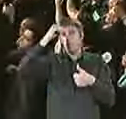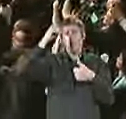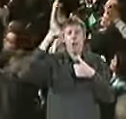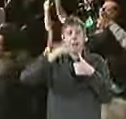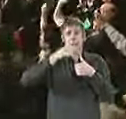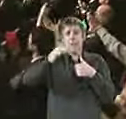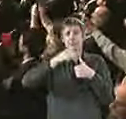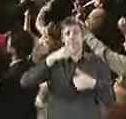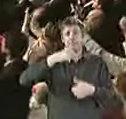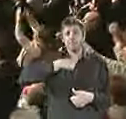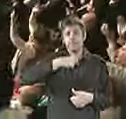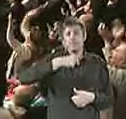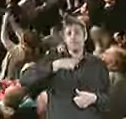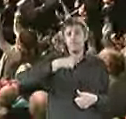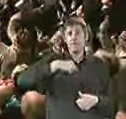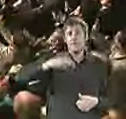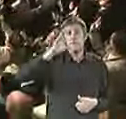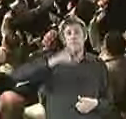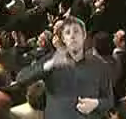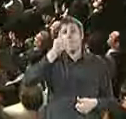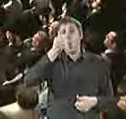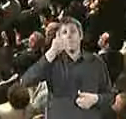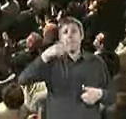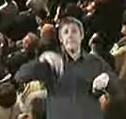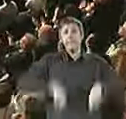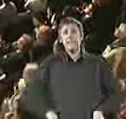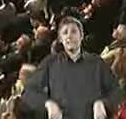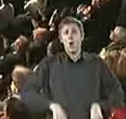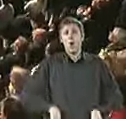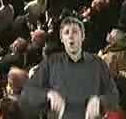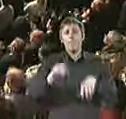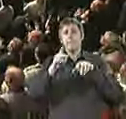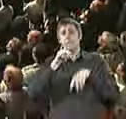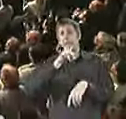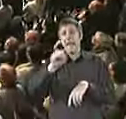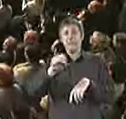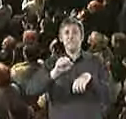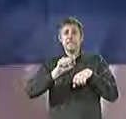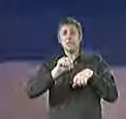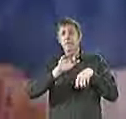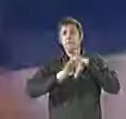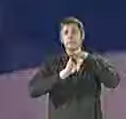Je me souviens d'un Premier ministre socialiste.